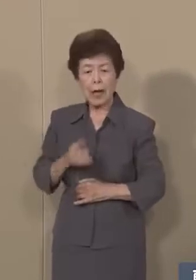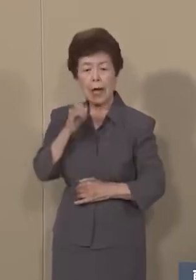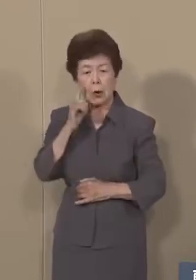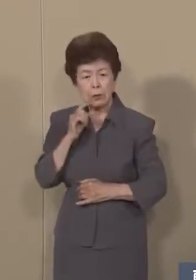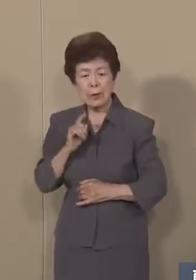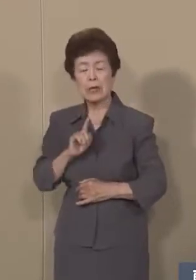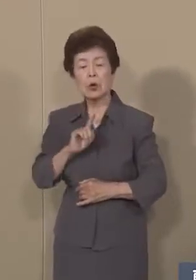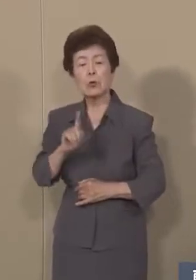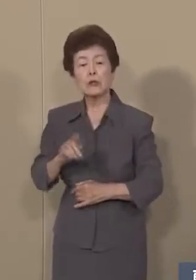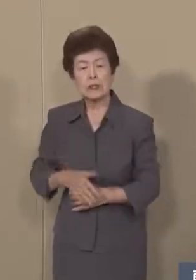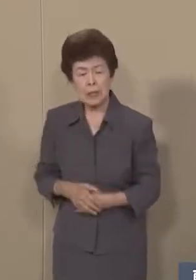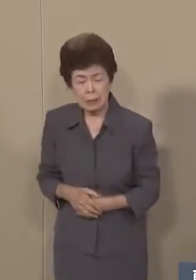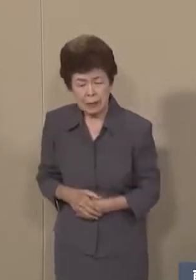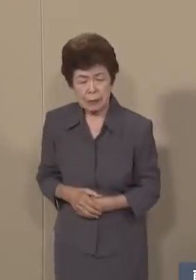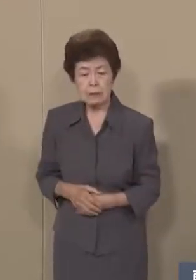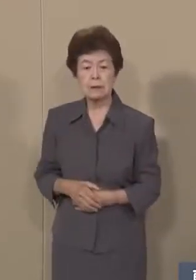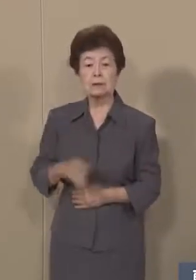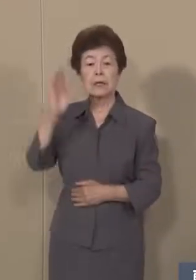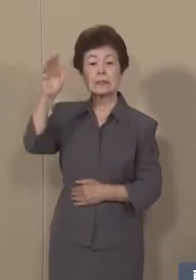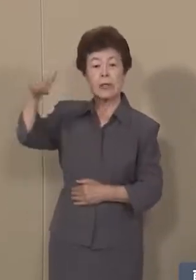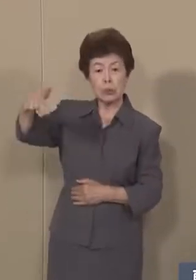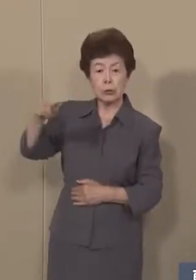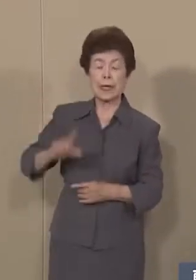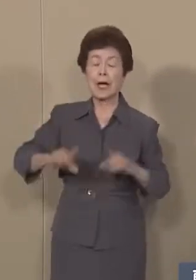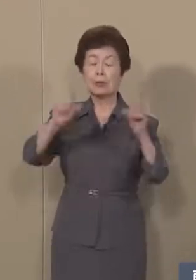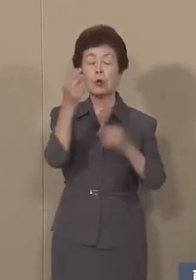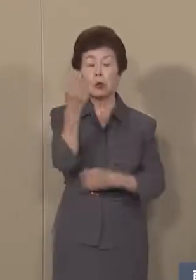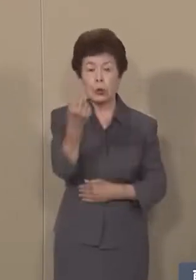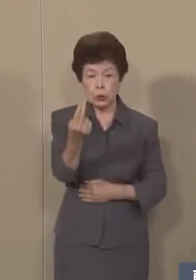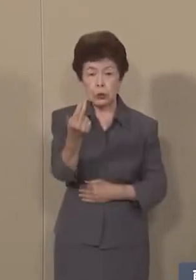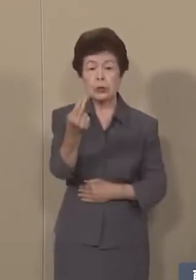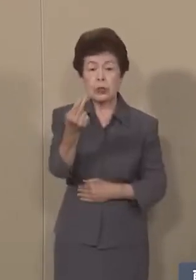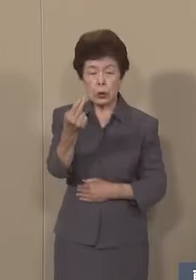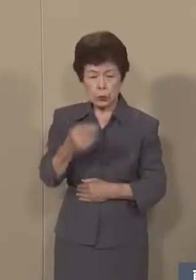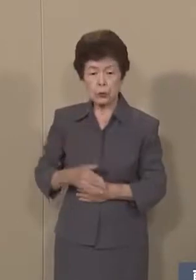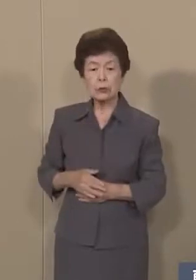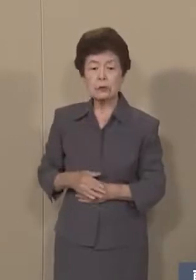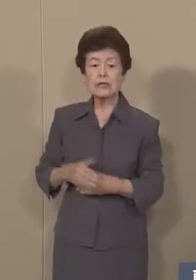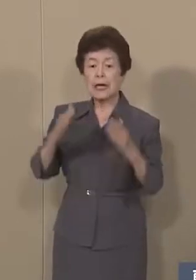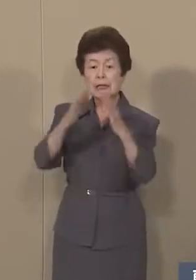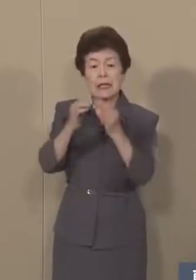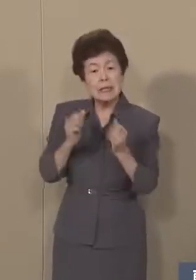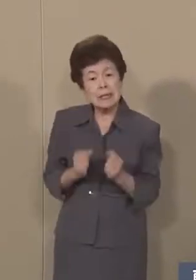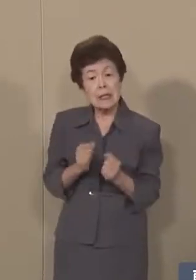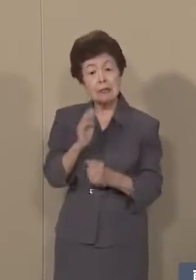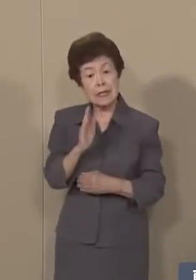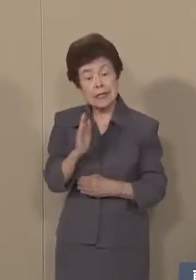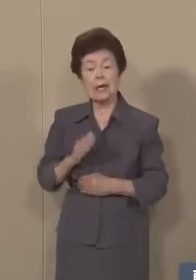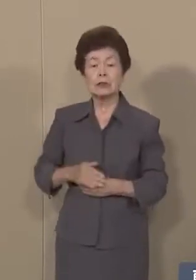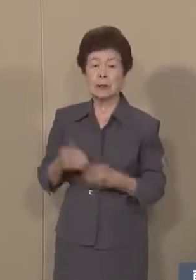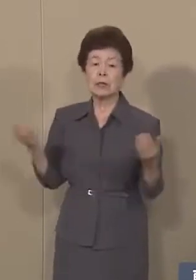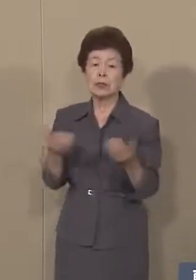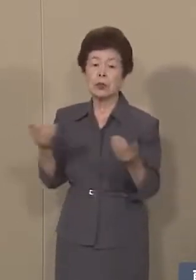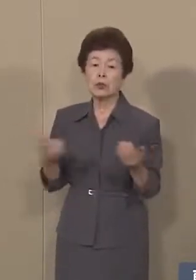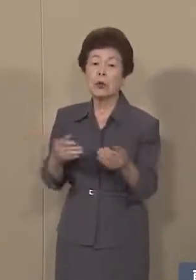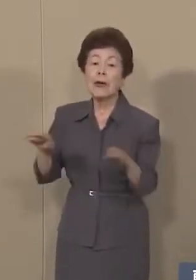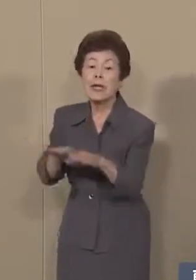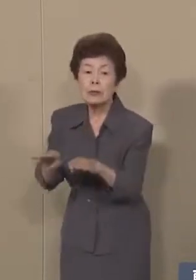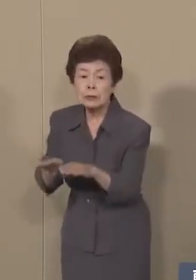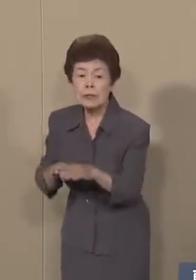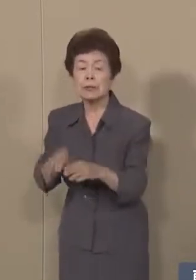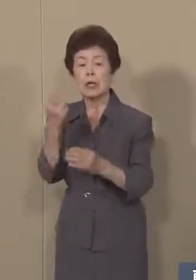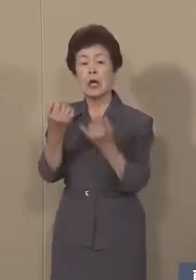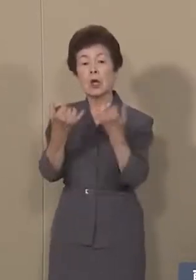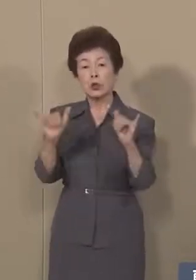申し上げます政府や東京都による自粛要請や協業要請によって都民の多く